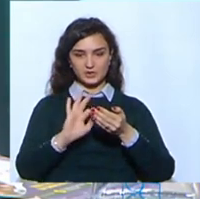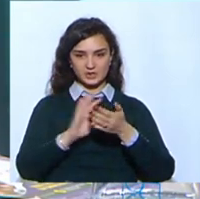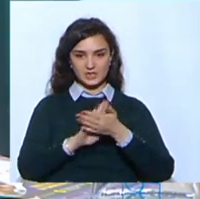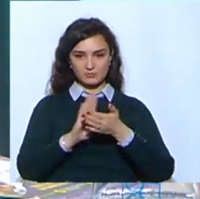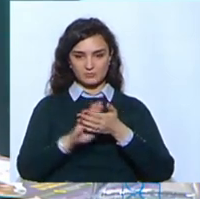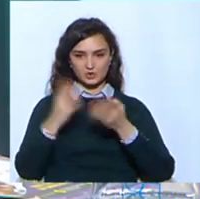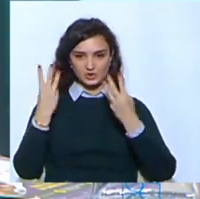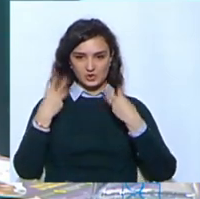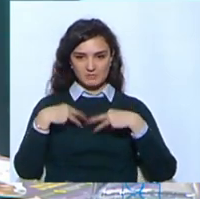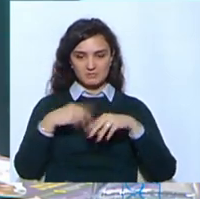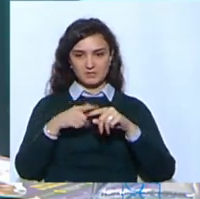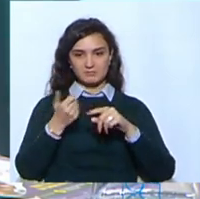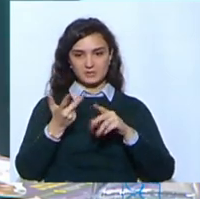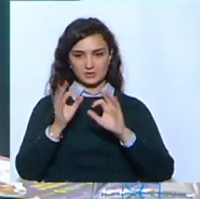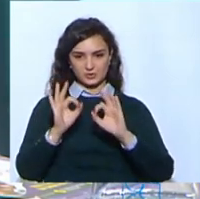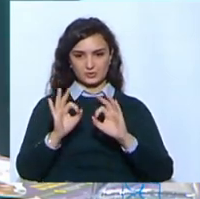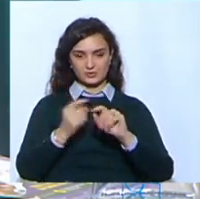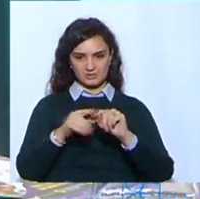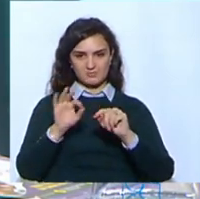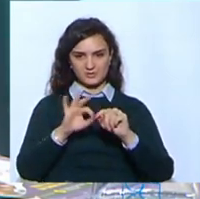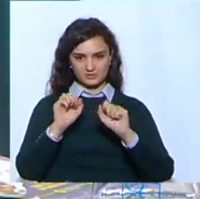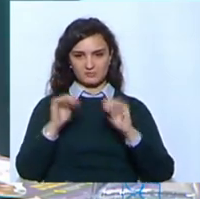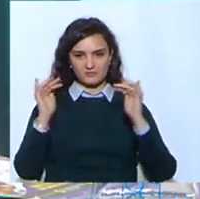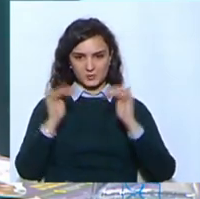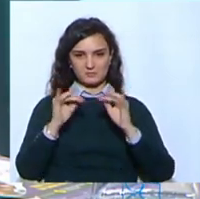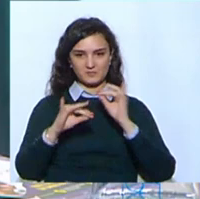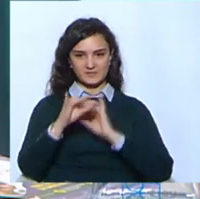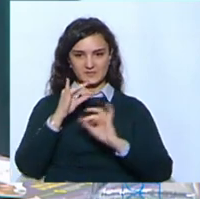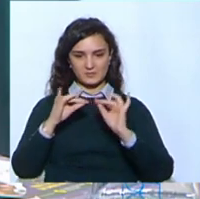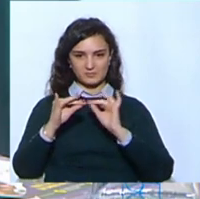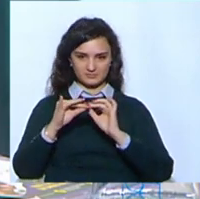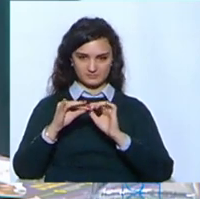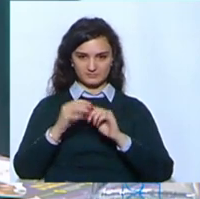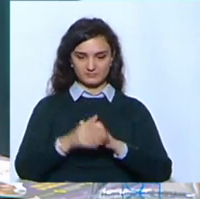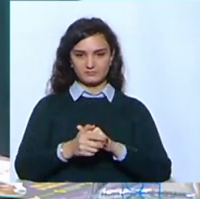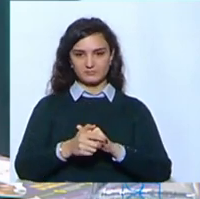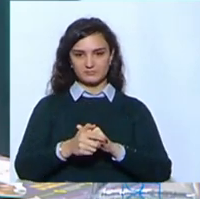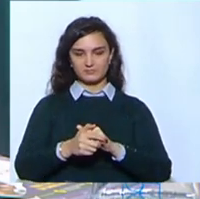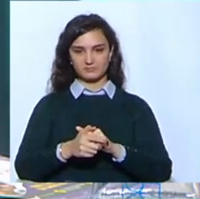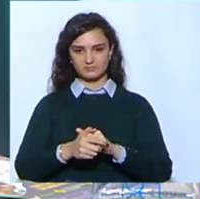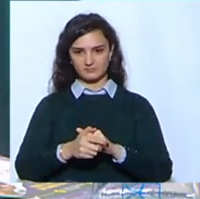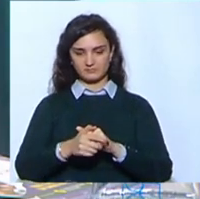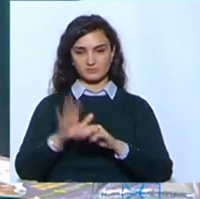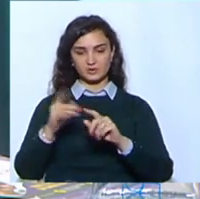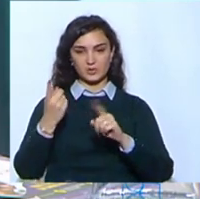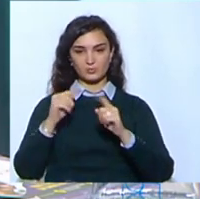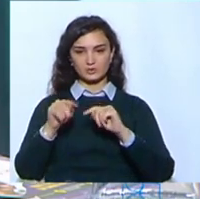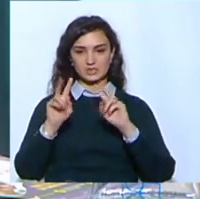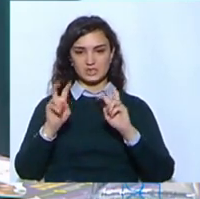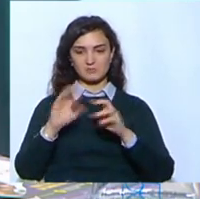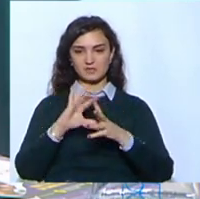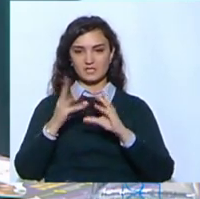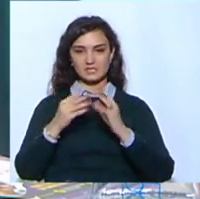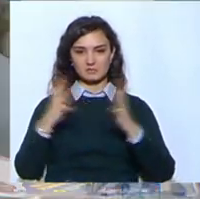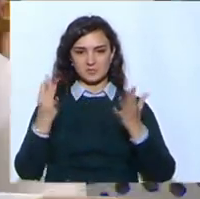გამორეცხვები, შხაპები და ასე შემდეგ, რამდენად სწორი. ამაზე სხვათაშორის შევიკრიბოთ და ვისაუბროთ კიდევ ერთხელ. მოდით დავბრუნდეთ თემას, რომელიც ყველაზე